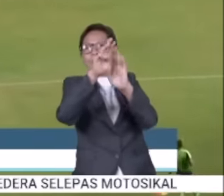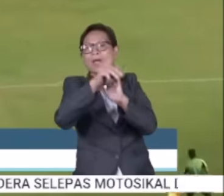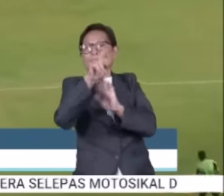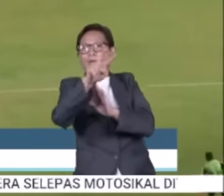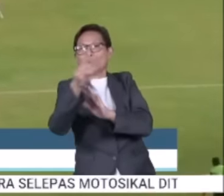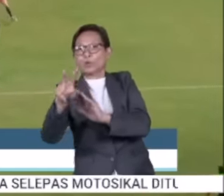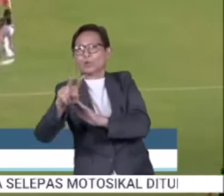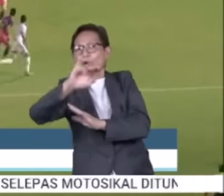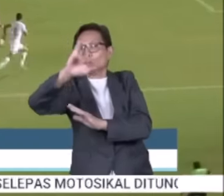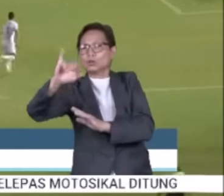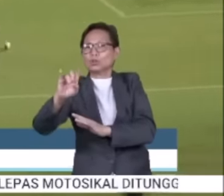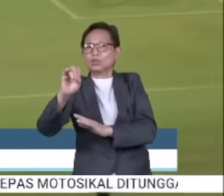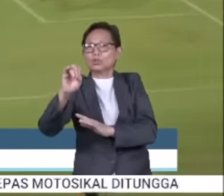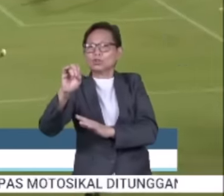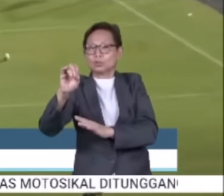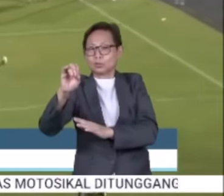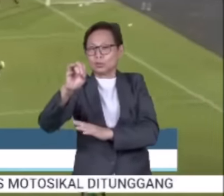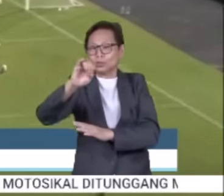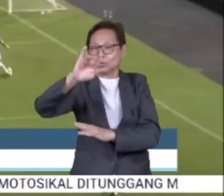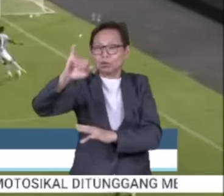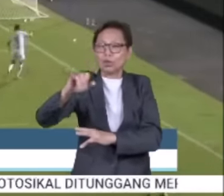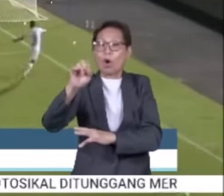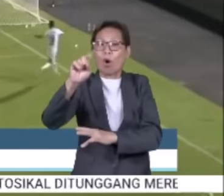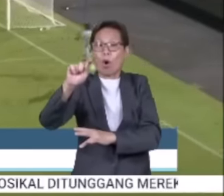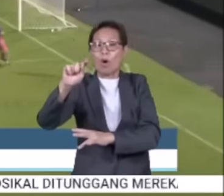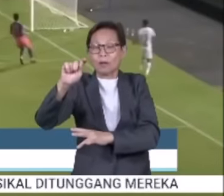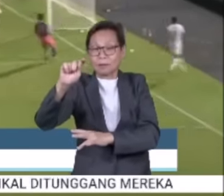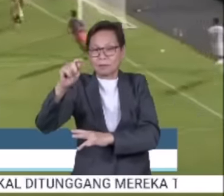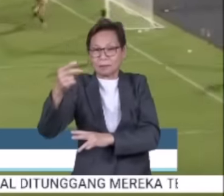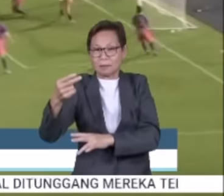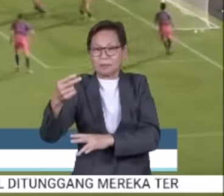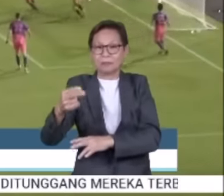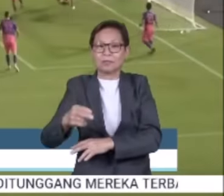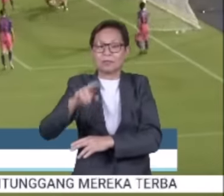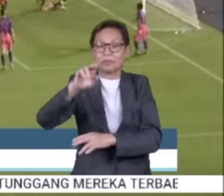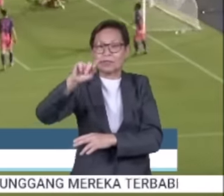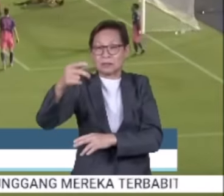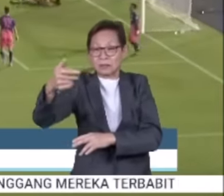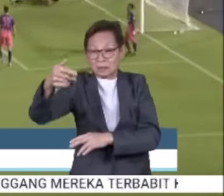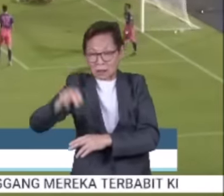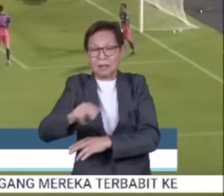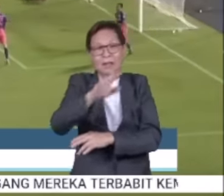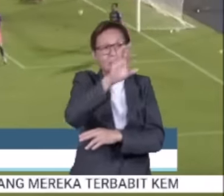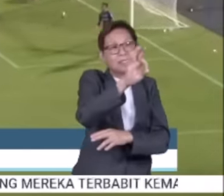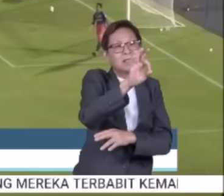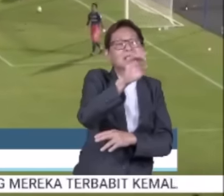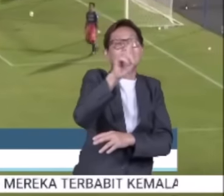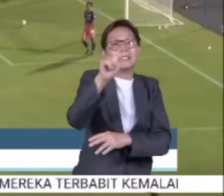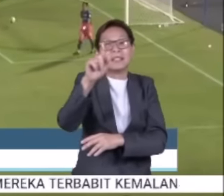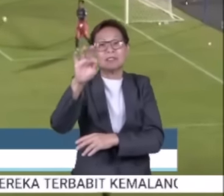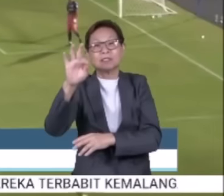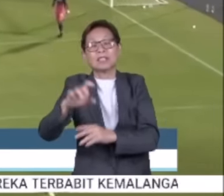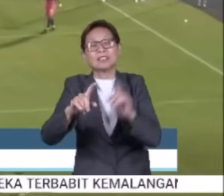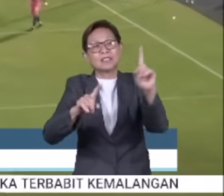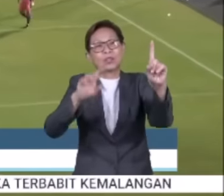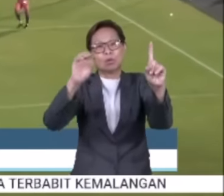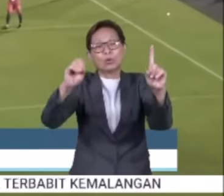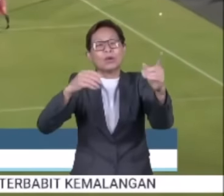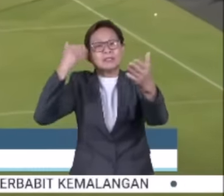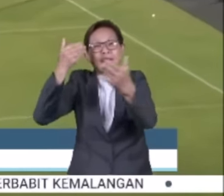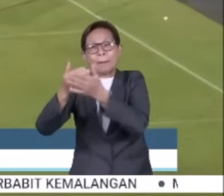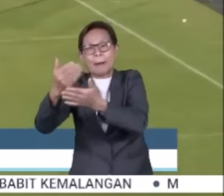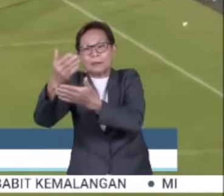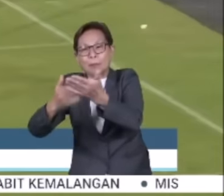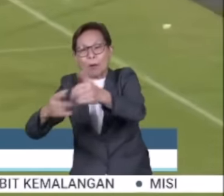ke-22 menerusi Jordan Mintah yang menyempurnakan hantaran cantik Adidak Chryson. TFC mendahului 1-0 hingga tamat separuh masa